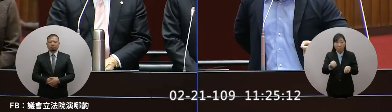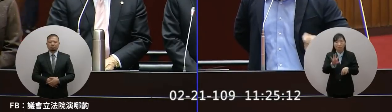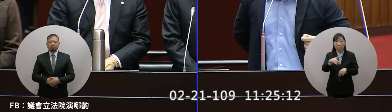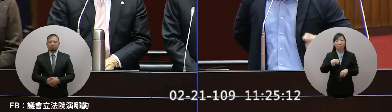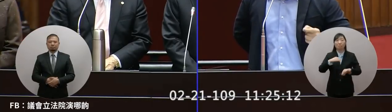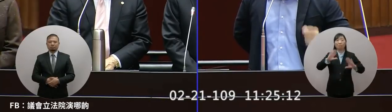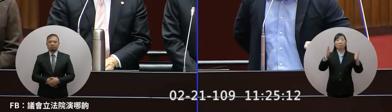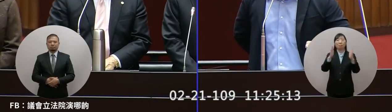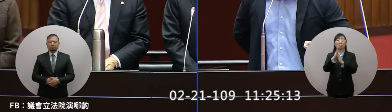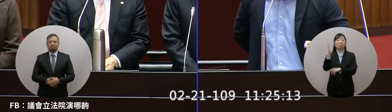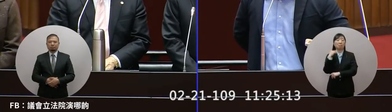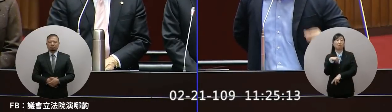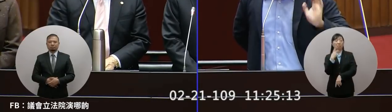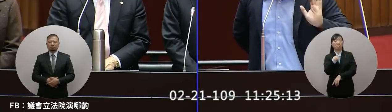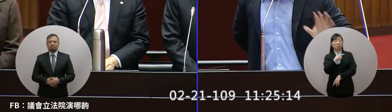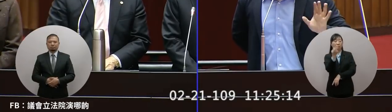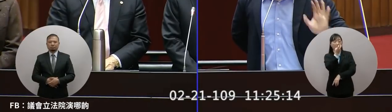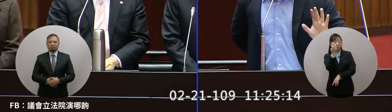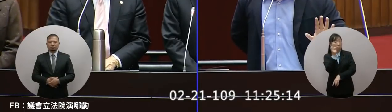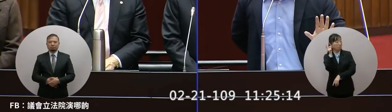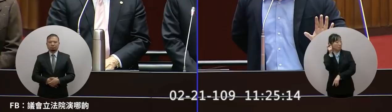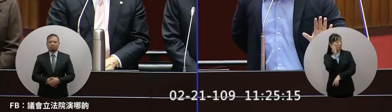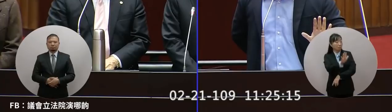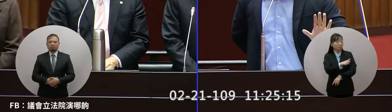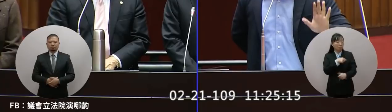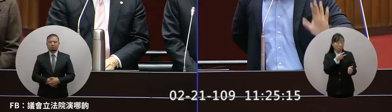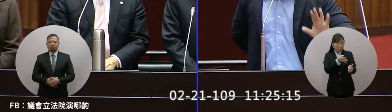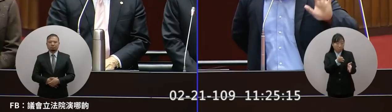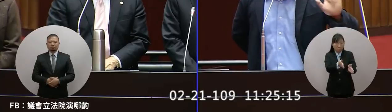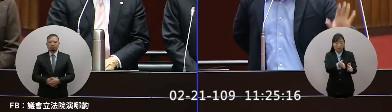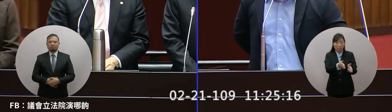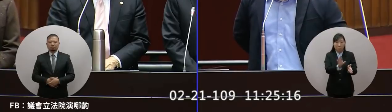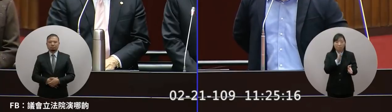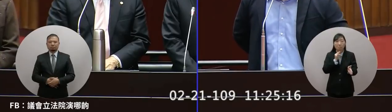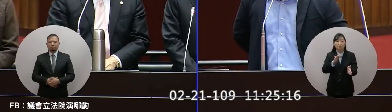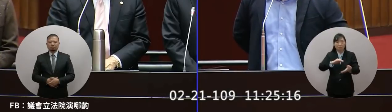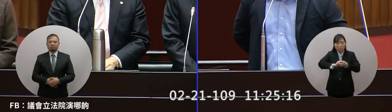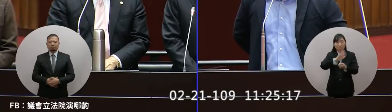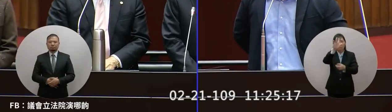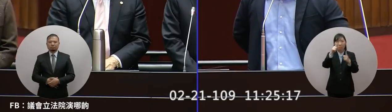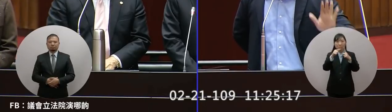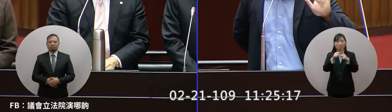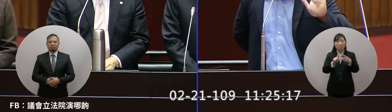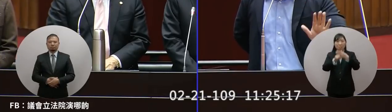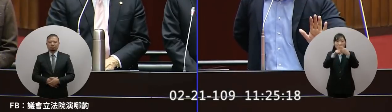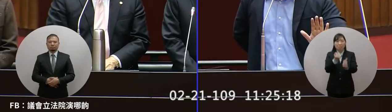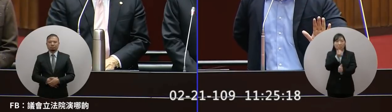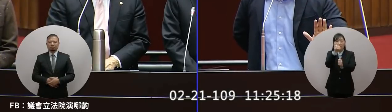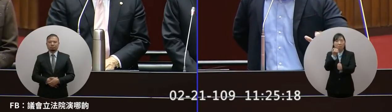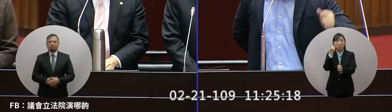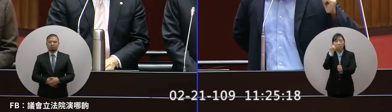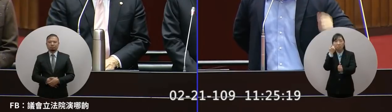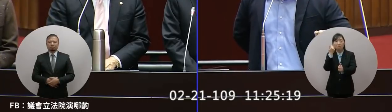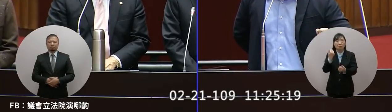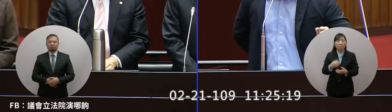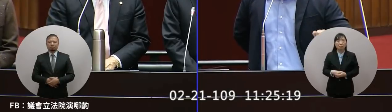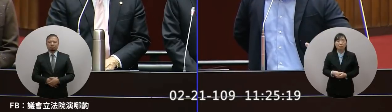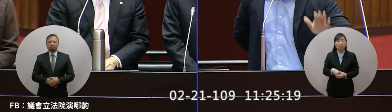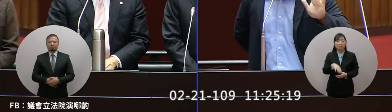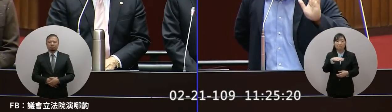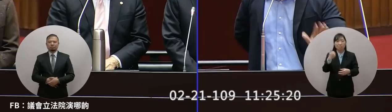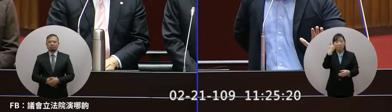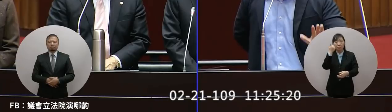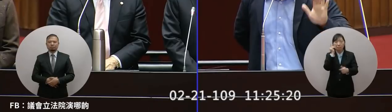国家监控的这个状况。但是国家是什么？那背后有人嘛，是像那监